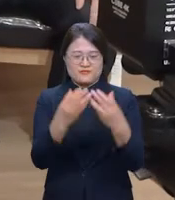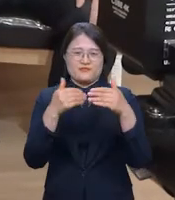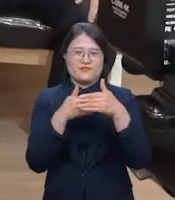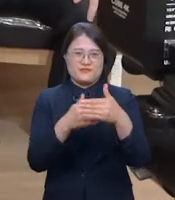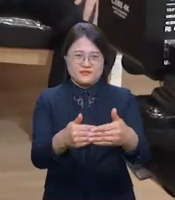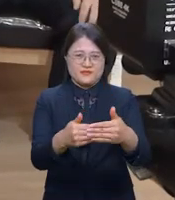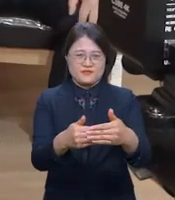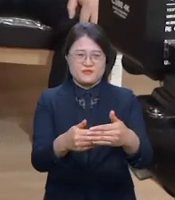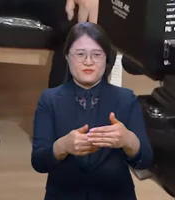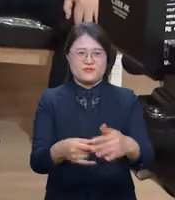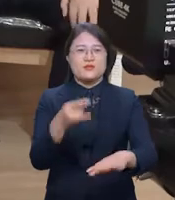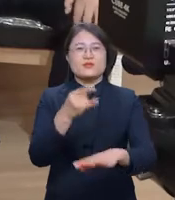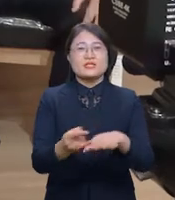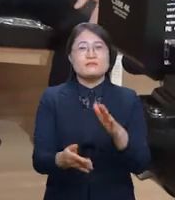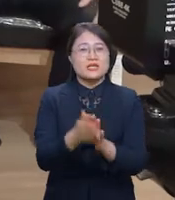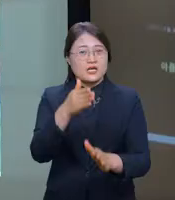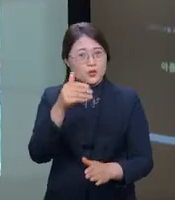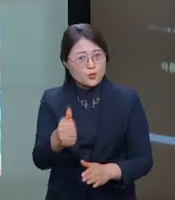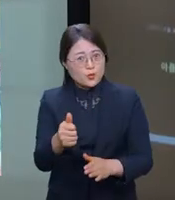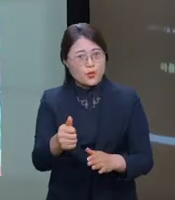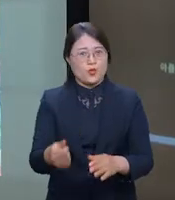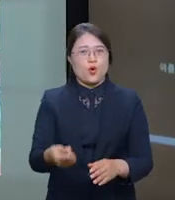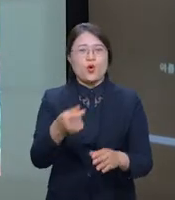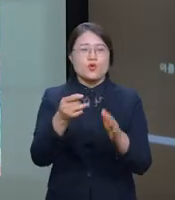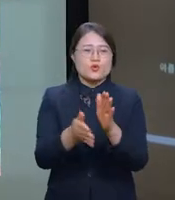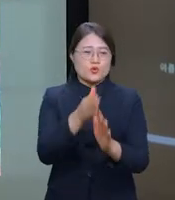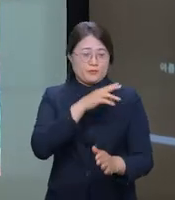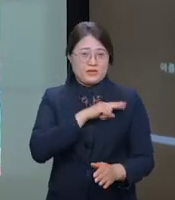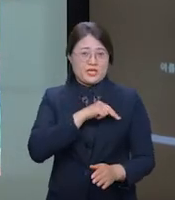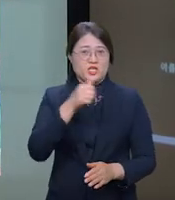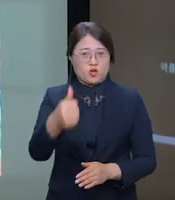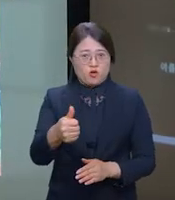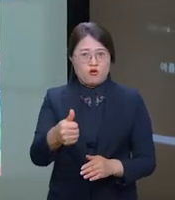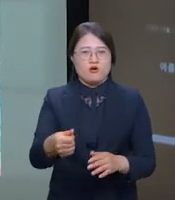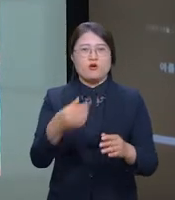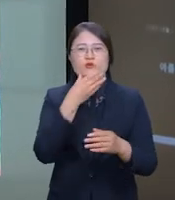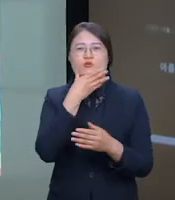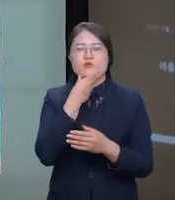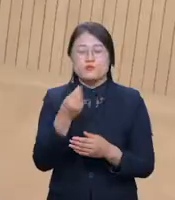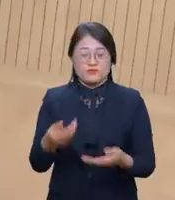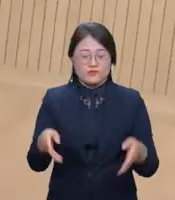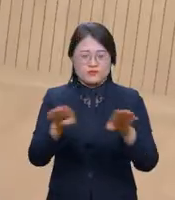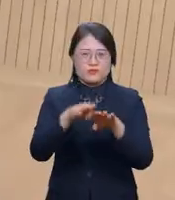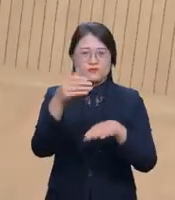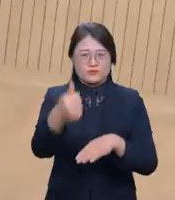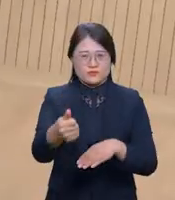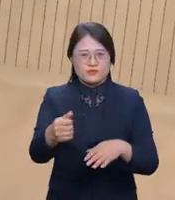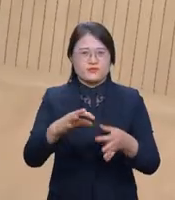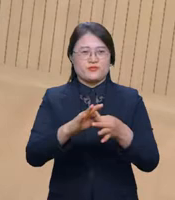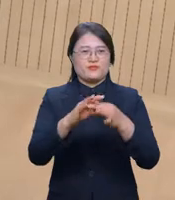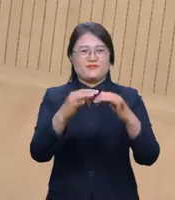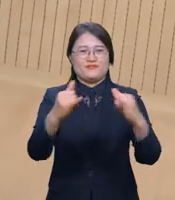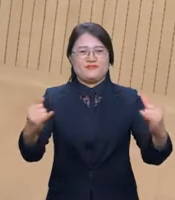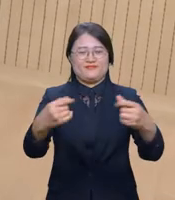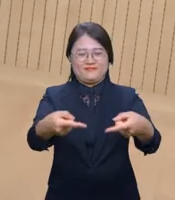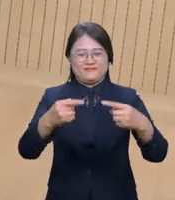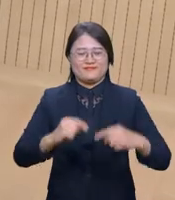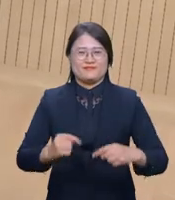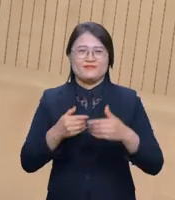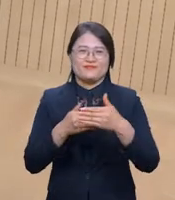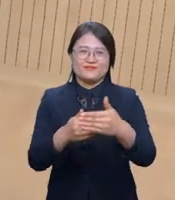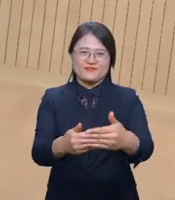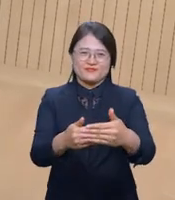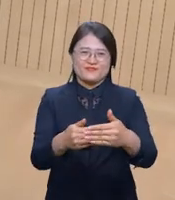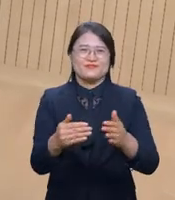진행된 어버이날 행사에는 김상돈 시장과 윤미경 시의회 의장, 노인복지관 관장 및 관계자 등이